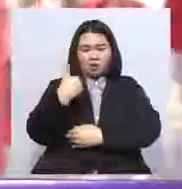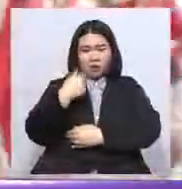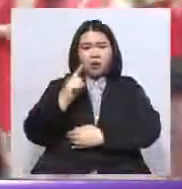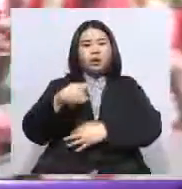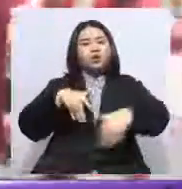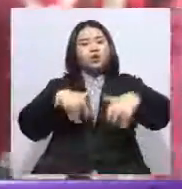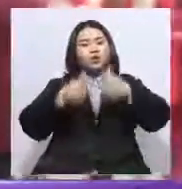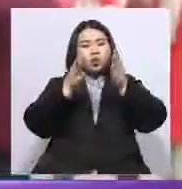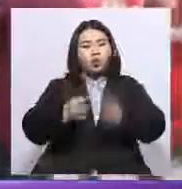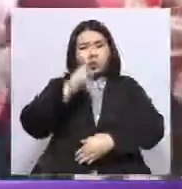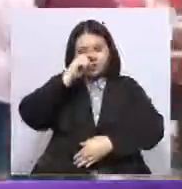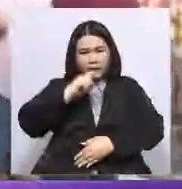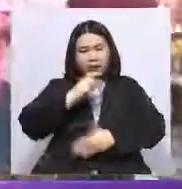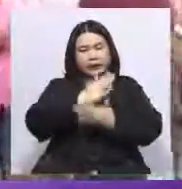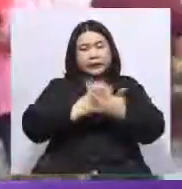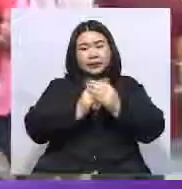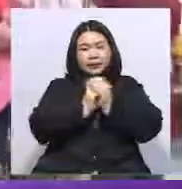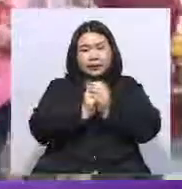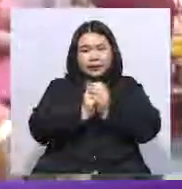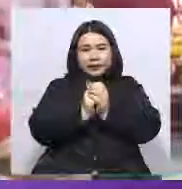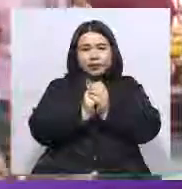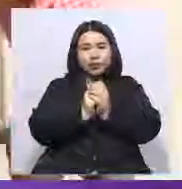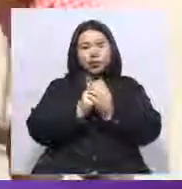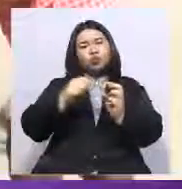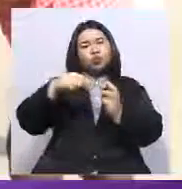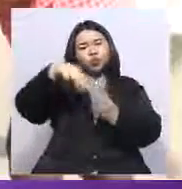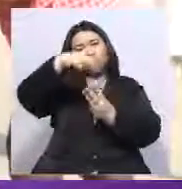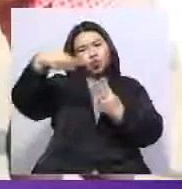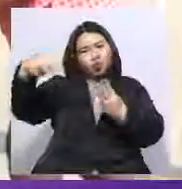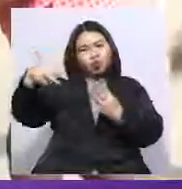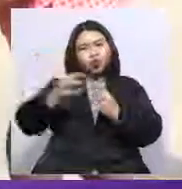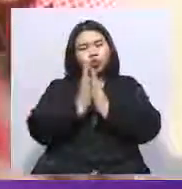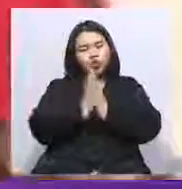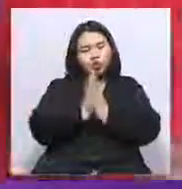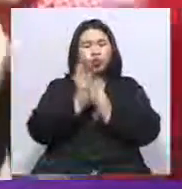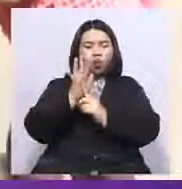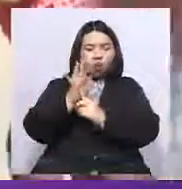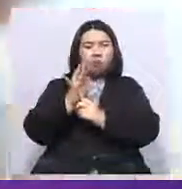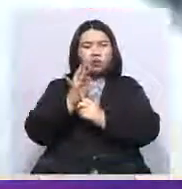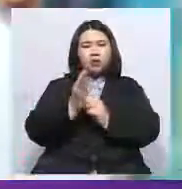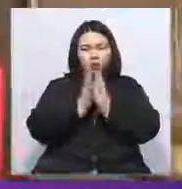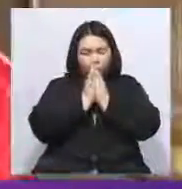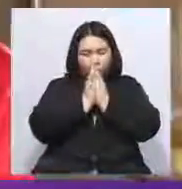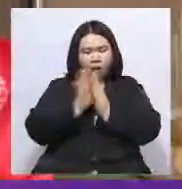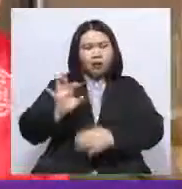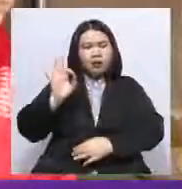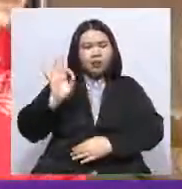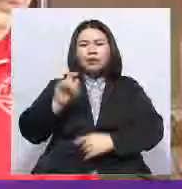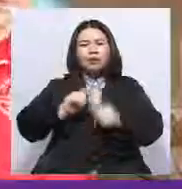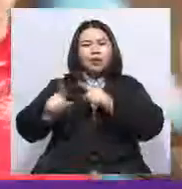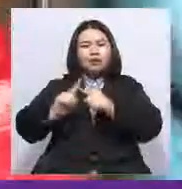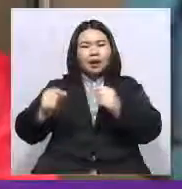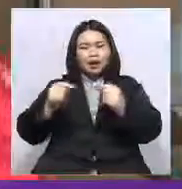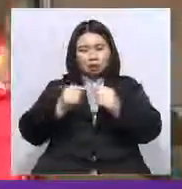ชนชาวไทยเชื้อสายจีนนำธูปเทียนและก็ส้มค่ะมากราบไหว้เจ้าแม่กวนอิมและเทพเจ้าสิ่งศักดิ์สิทธิ์ภายในมณฑล